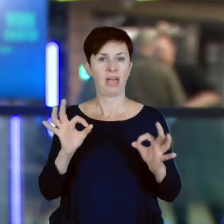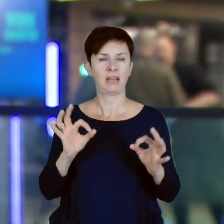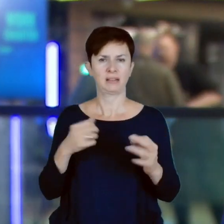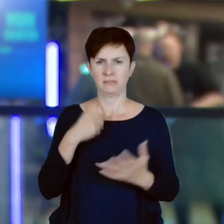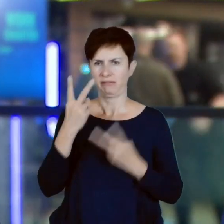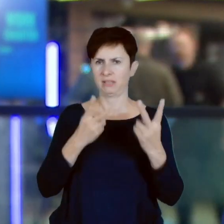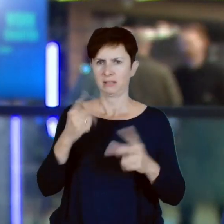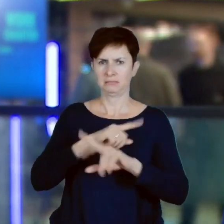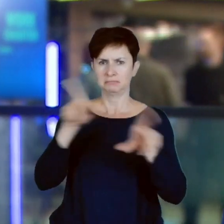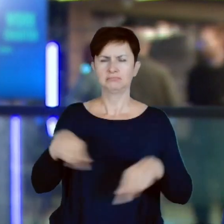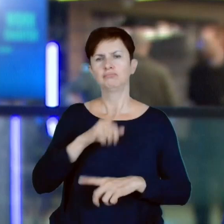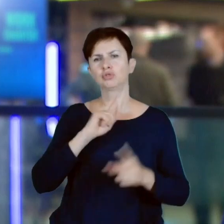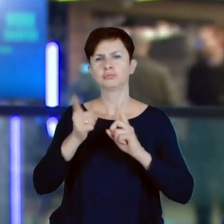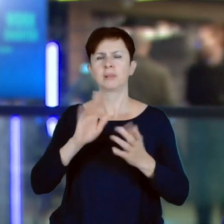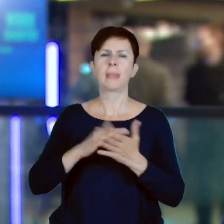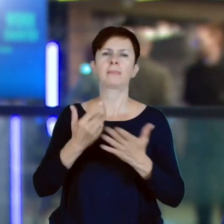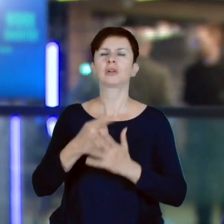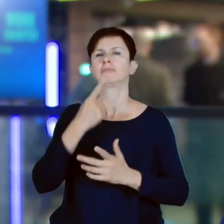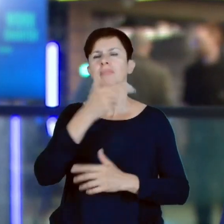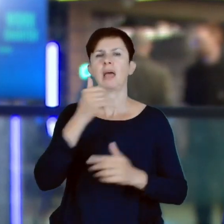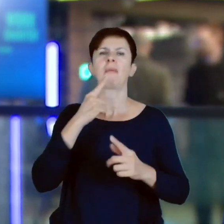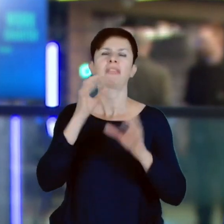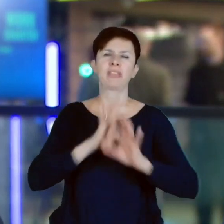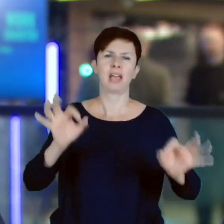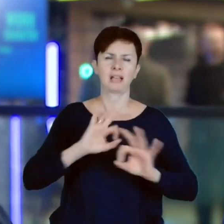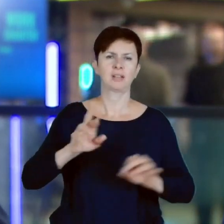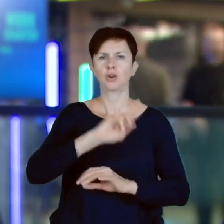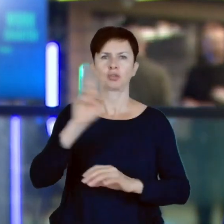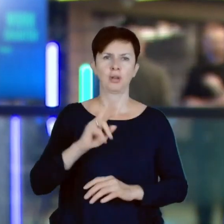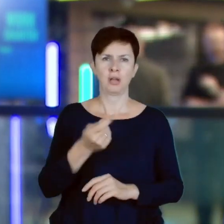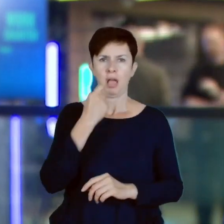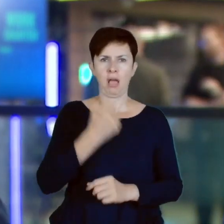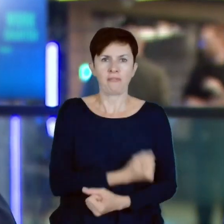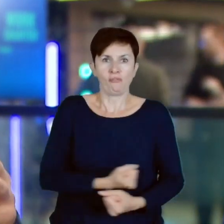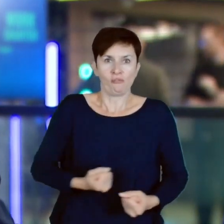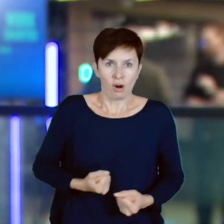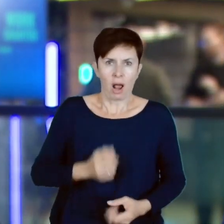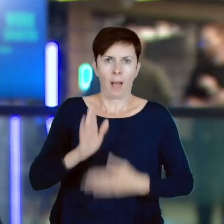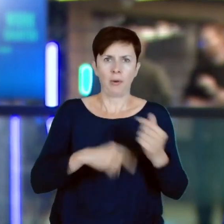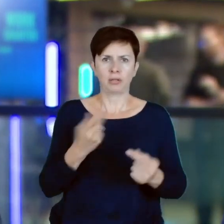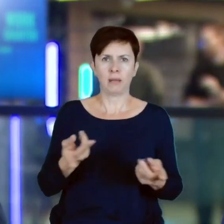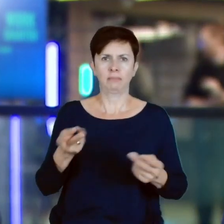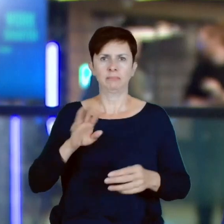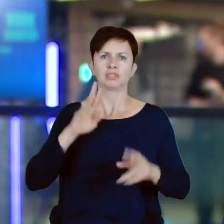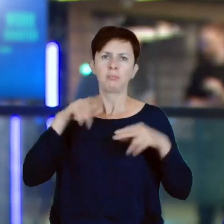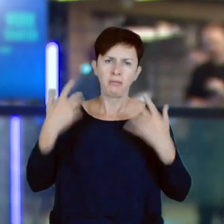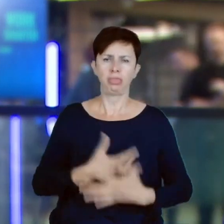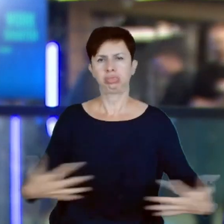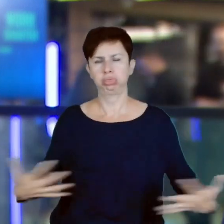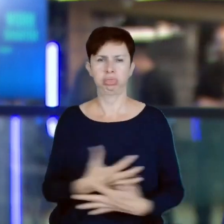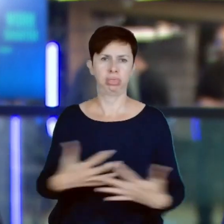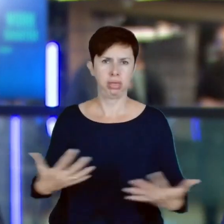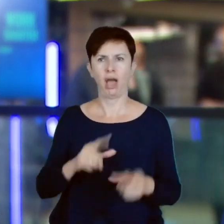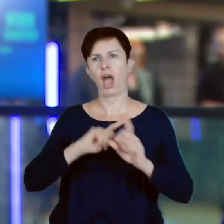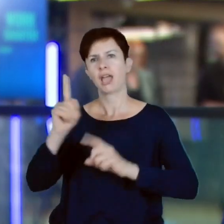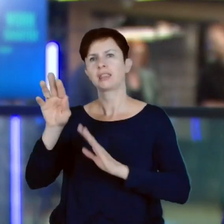o dietach i wiadomo, jedni odchudzają się na wariata, efekt jojo, jakieś modne, inni mają jakiś lepszy tryb, ale jest jakiś, wydaje mi